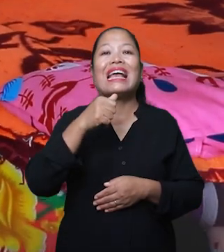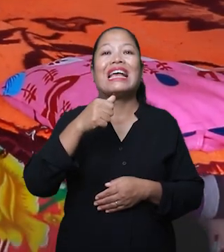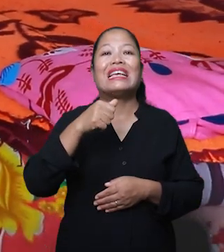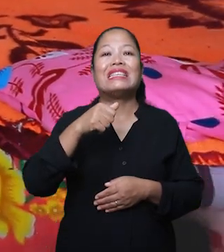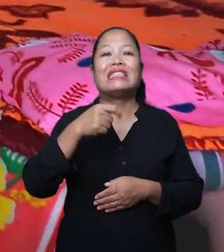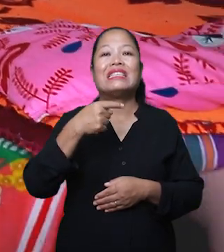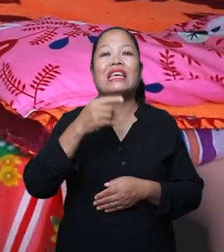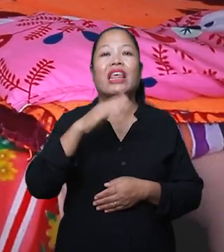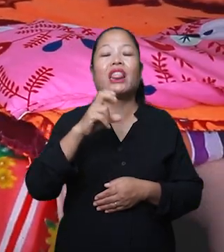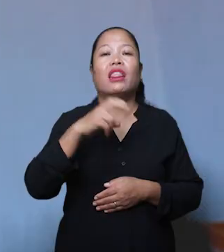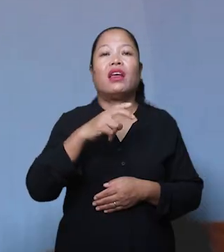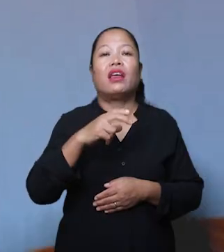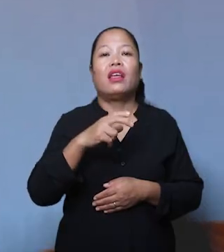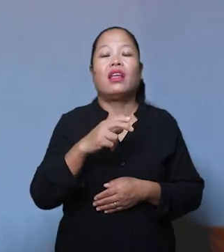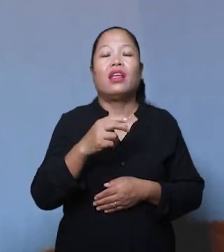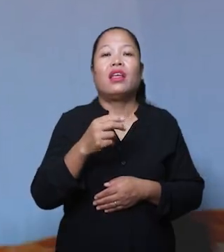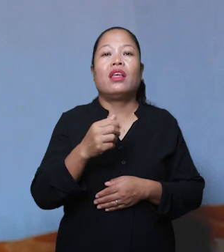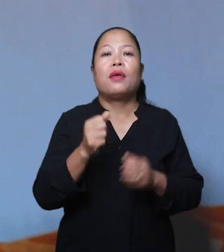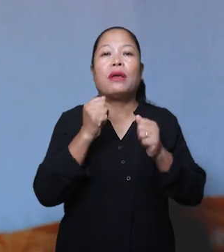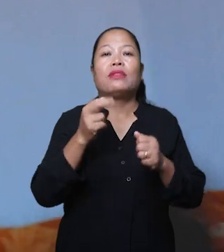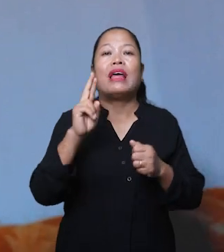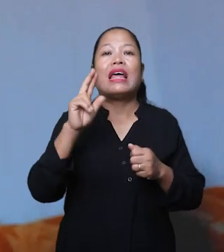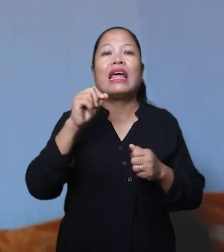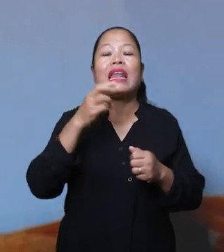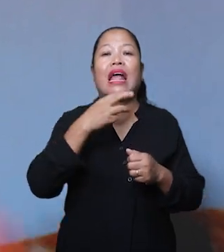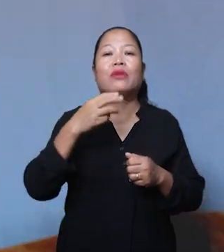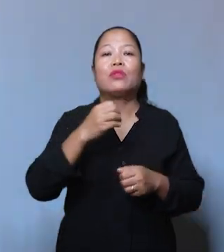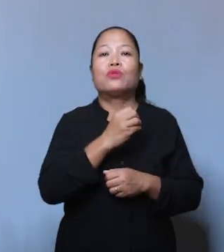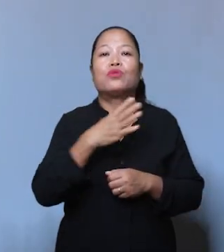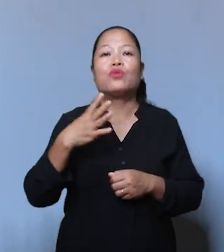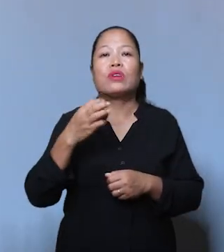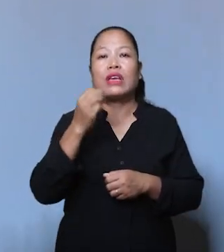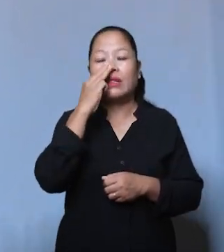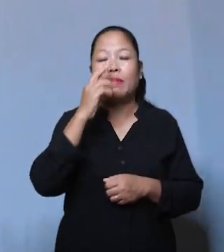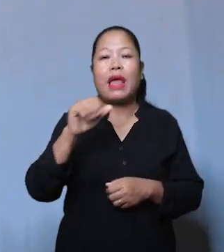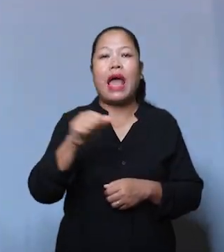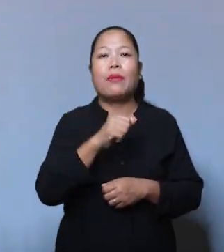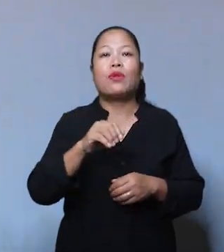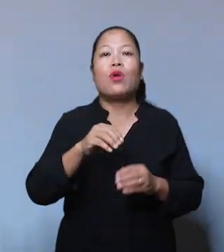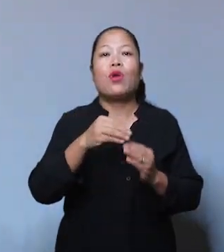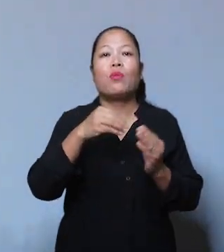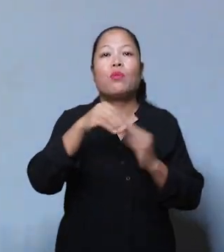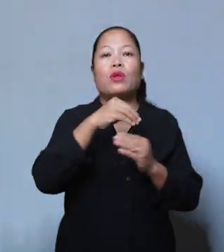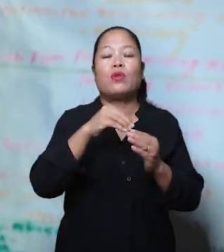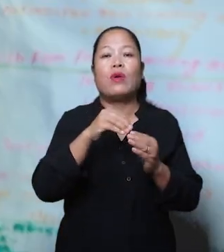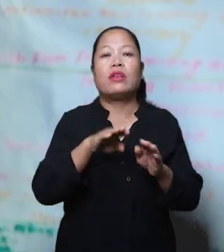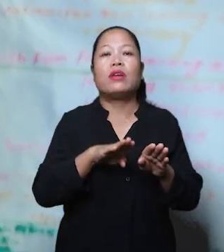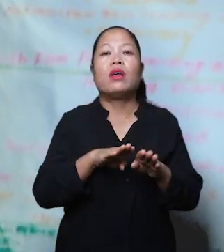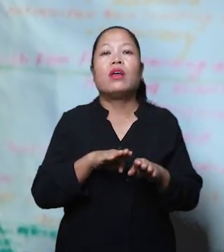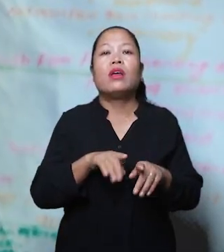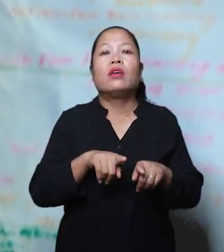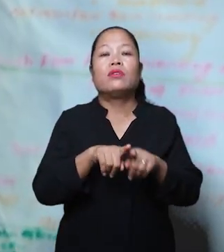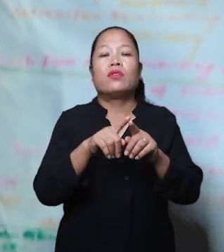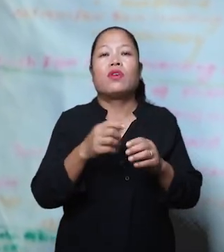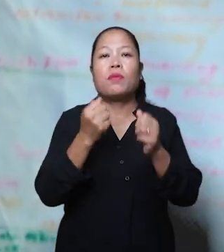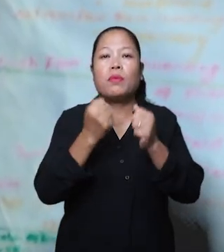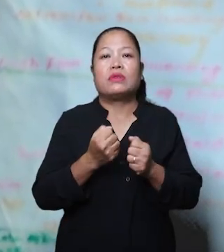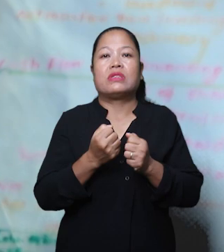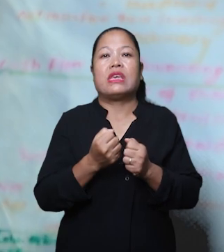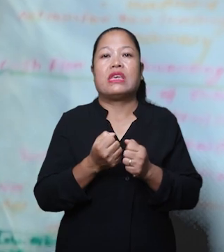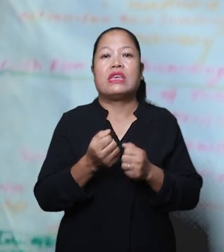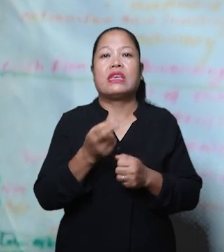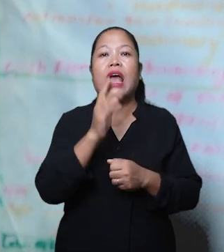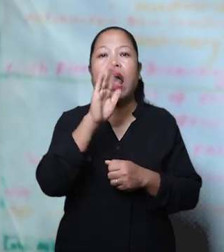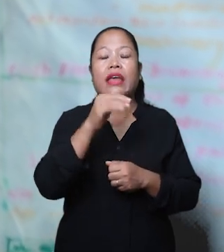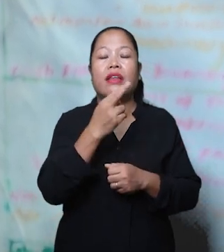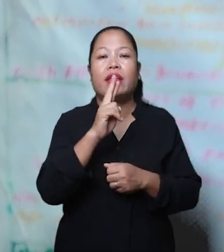राजेन्द्र बहादुर राउत 19 वर्षीय किशोर सुर्खेतमा आफ्नो परिवारसँग विगत 1 दशकदेखि